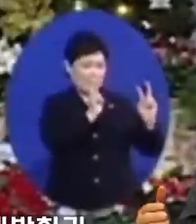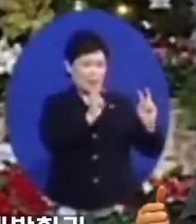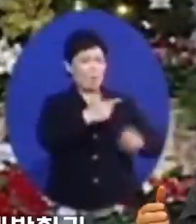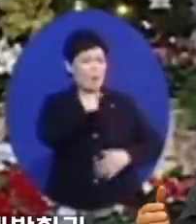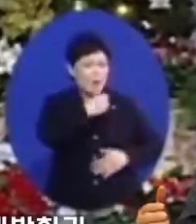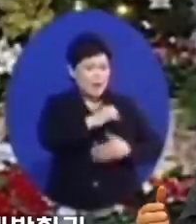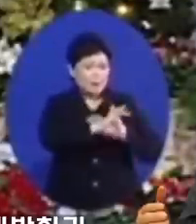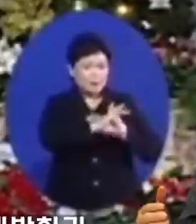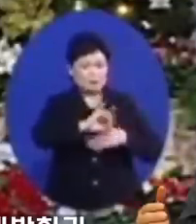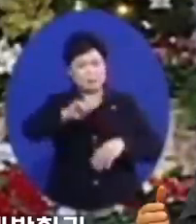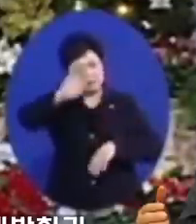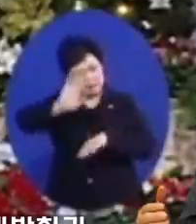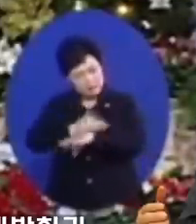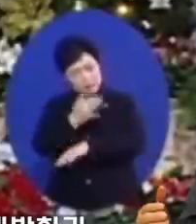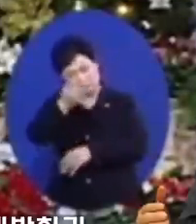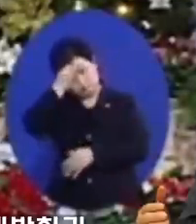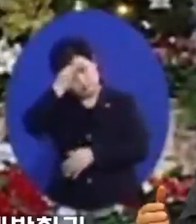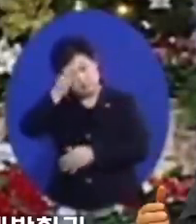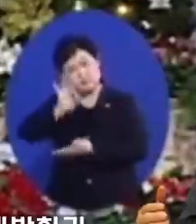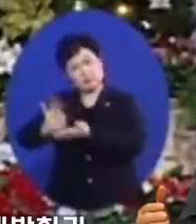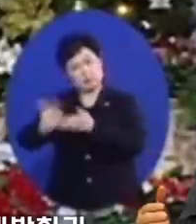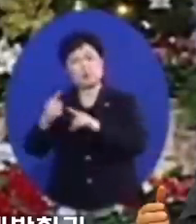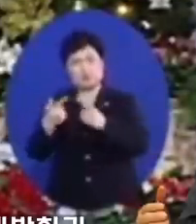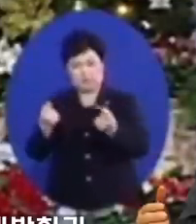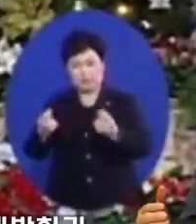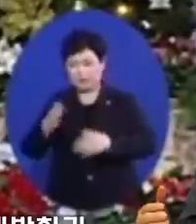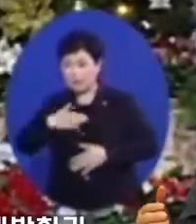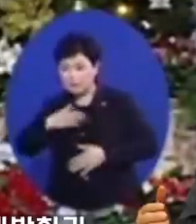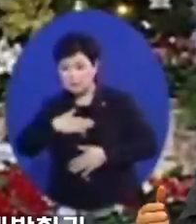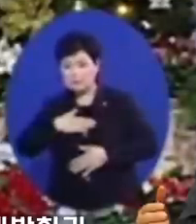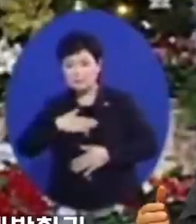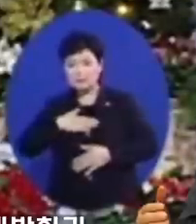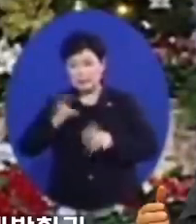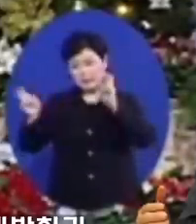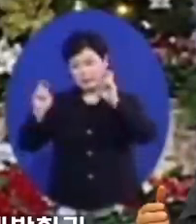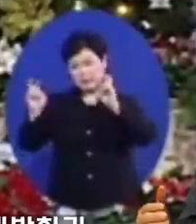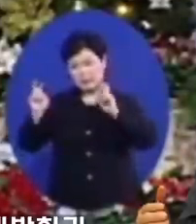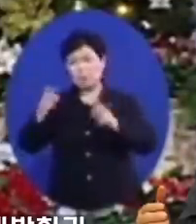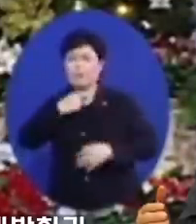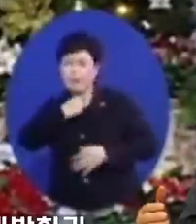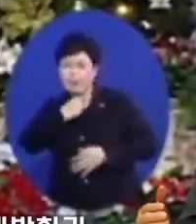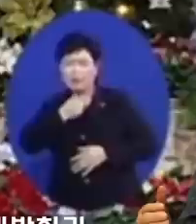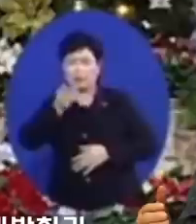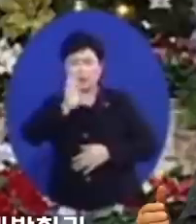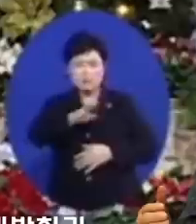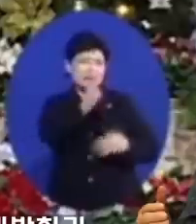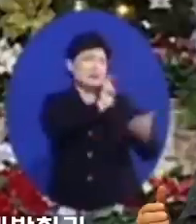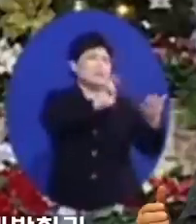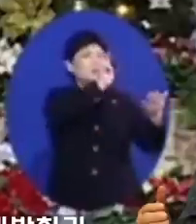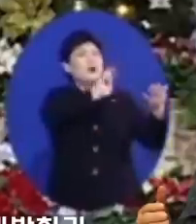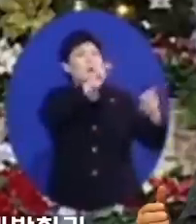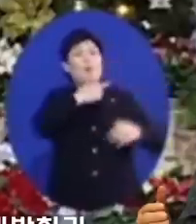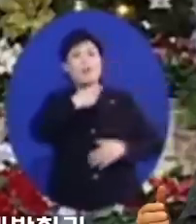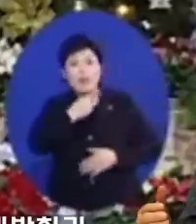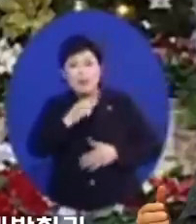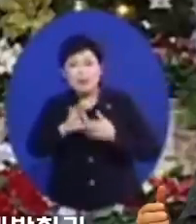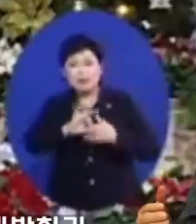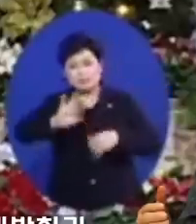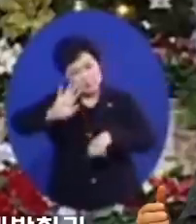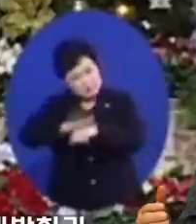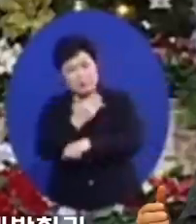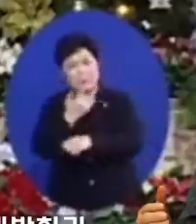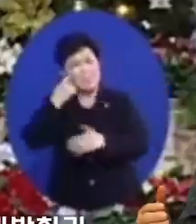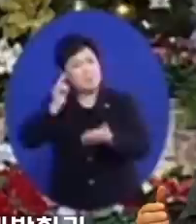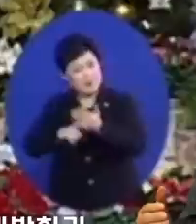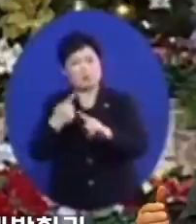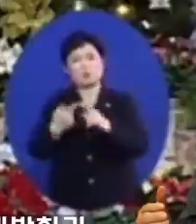자기의 소질을 잘못 사용하는 것이지요. 나는 사업을 해야 될 사람인데 자꾸 음악가가 되려고 하면 그건 잘못